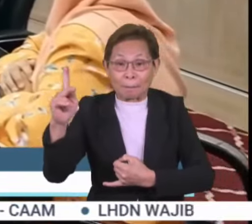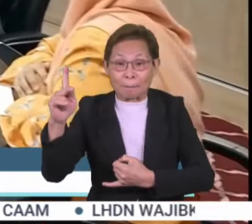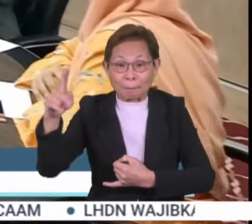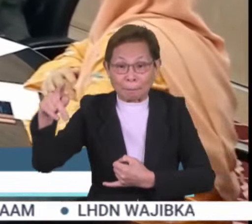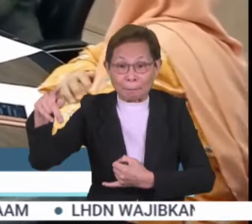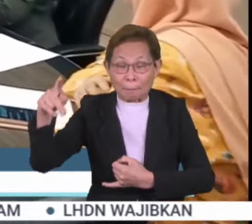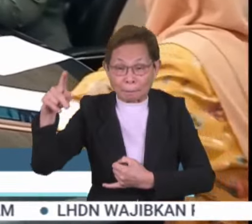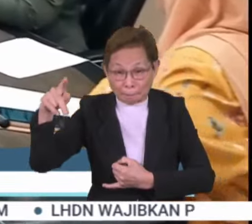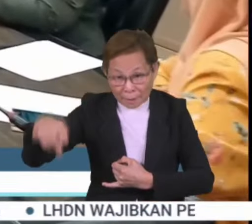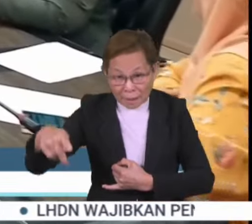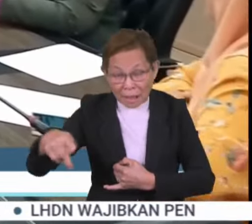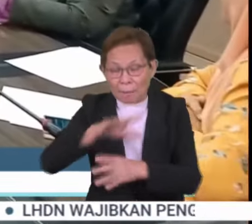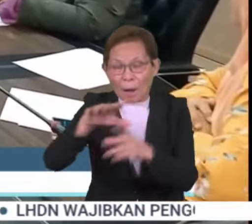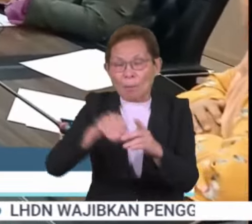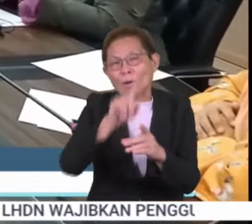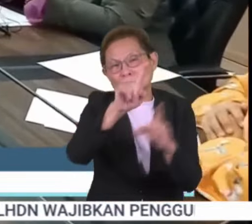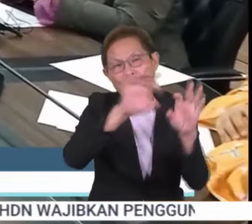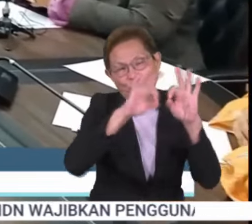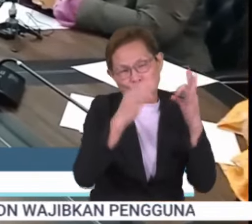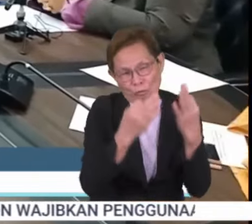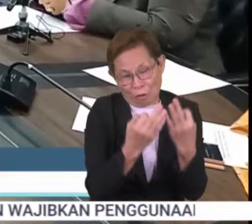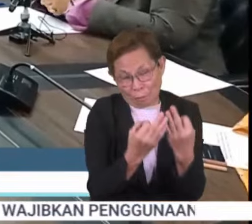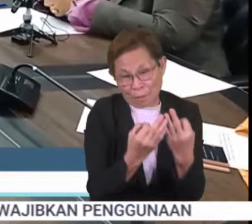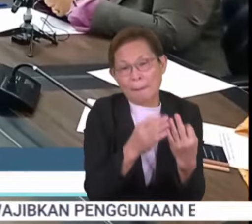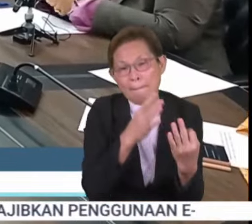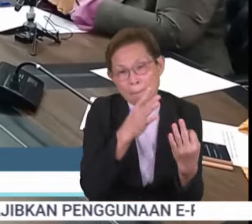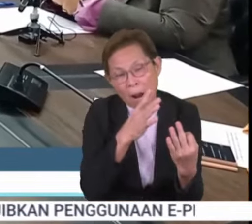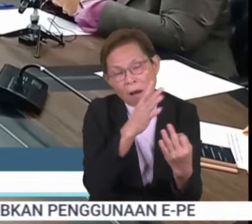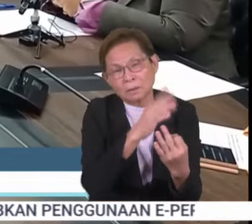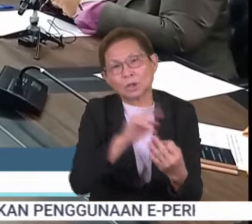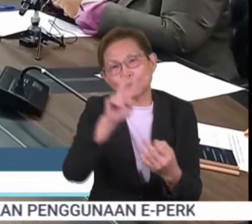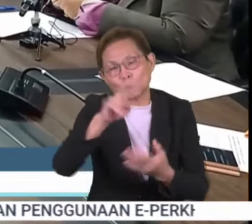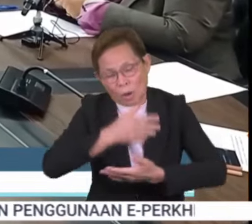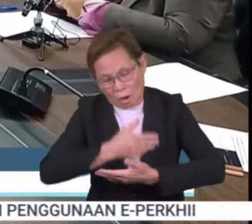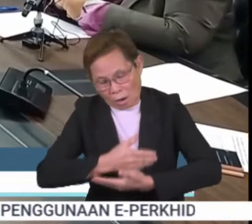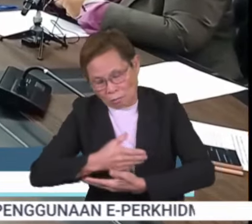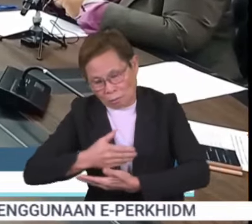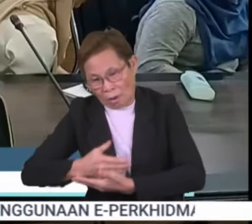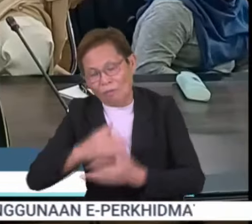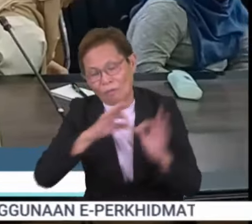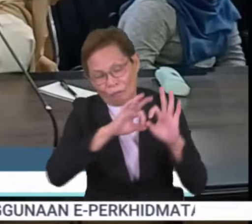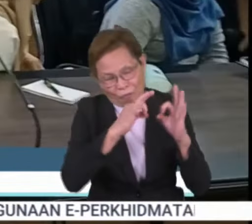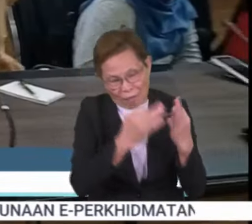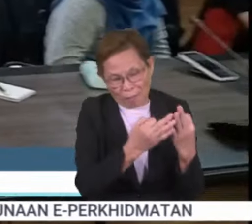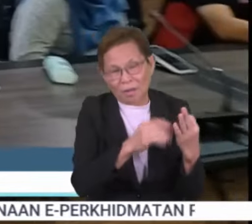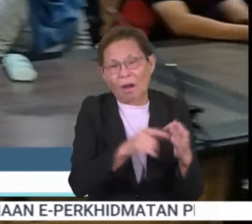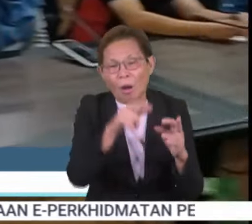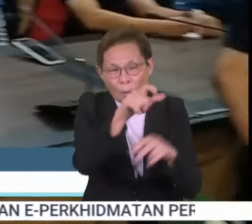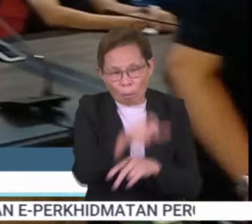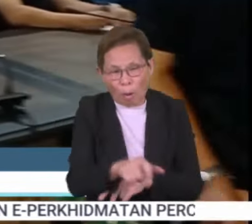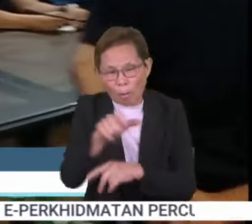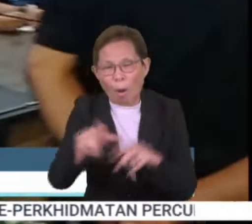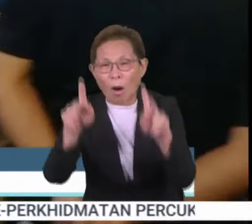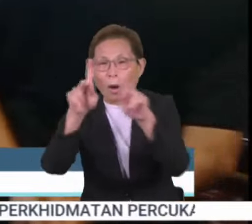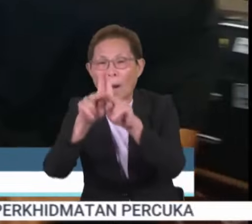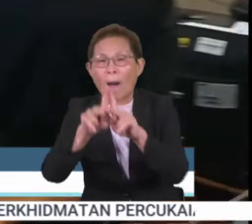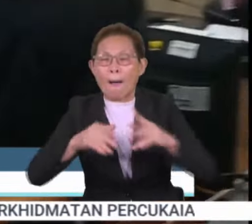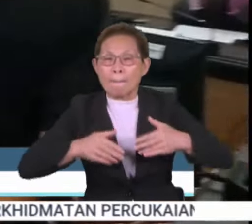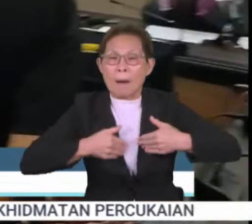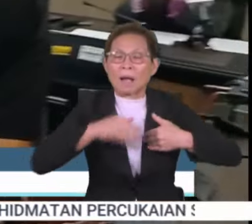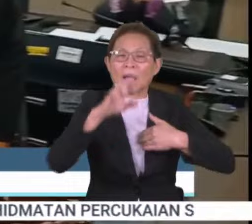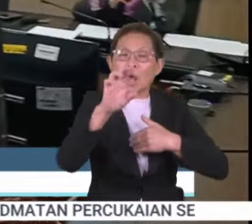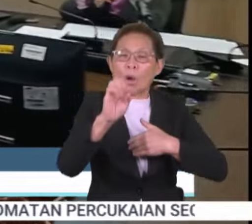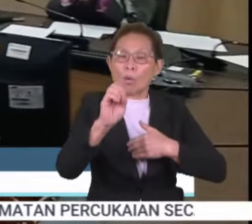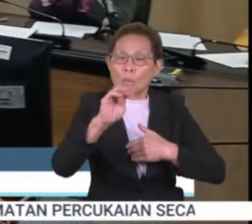berkata ia melibatkan sebuah keluarga terdiri daripada ibu dan dua anaknya mereka merupakan penduduk di kampung bahagia